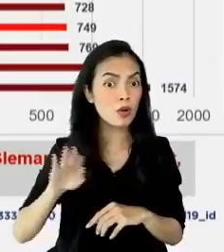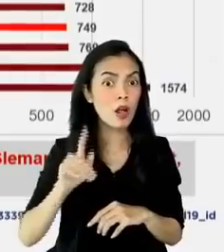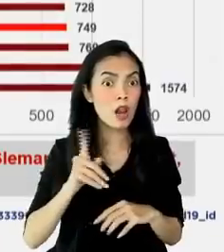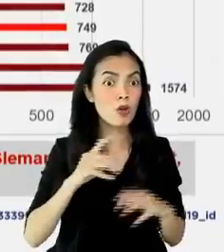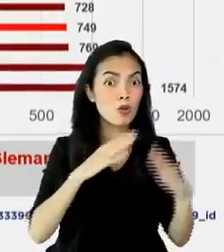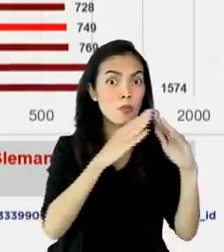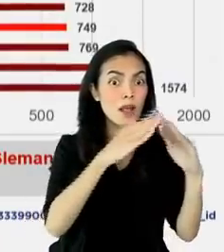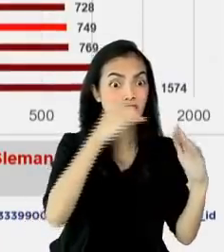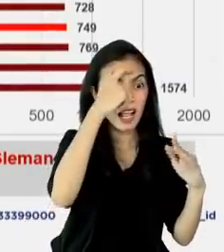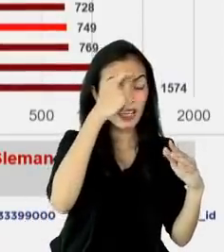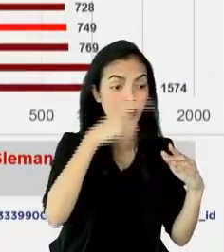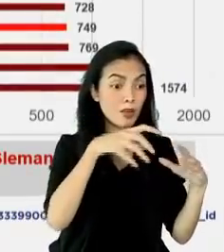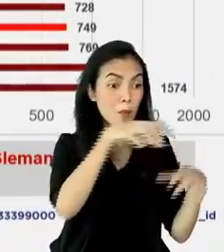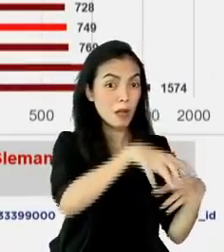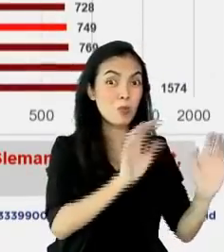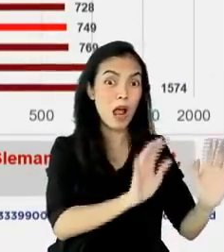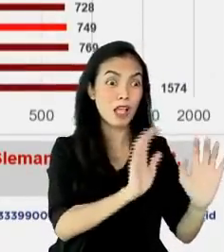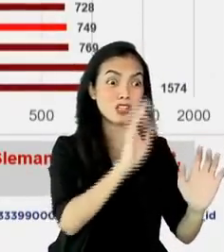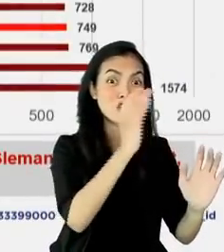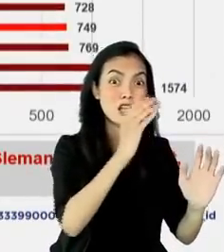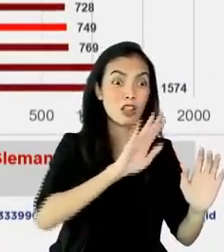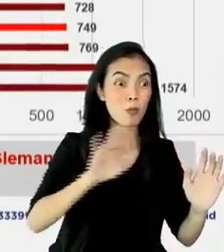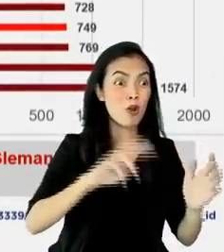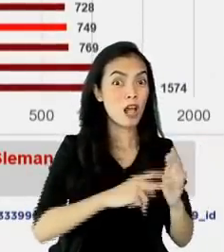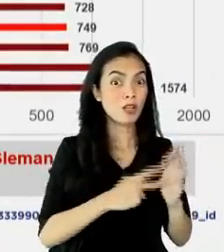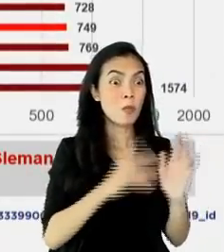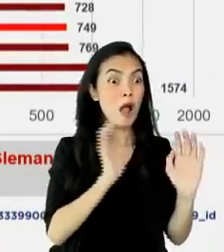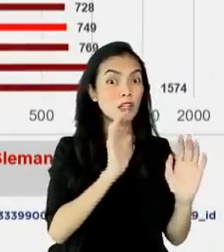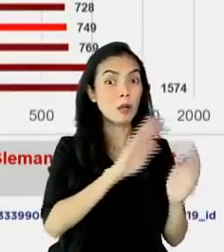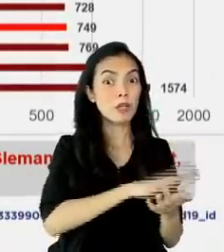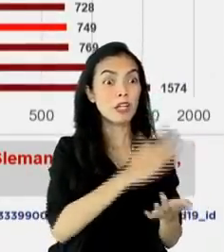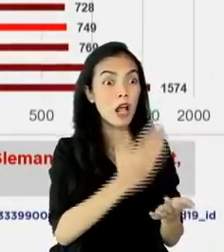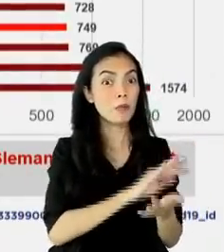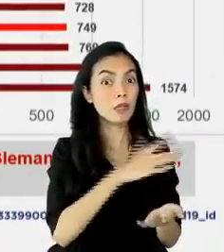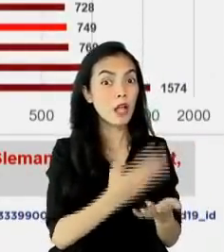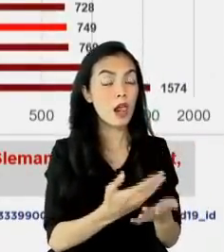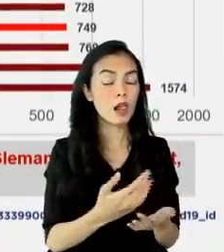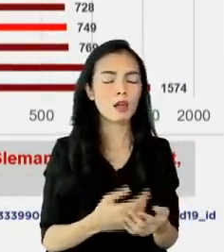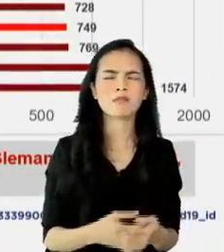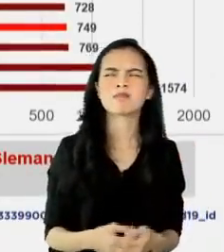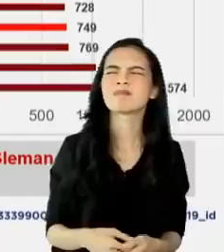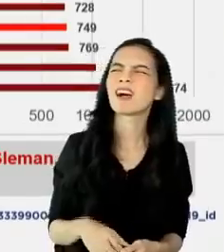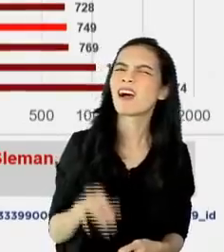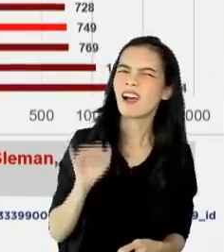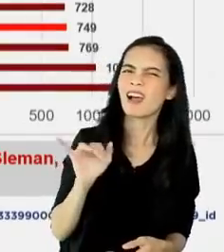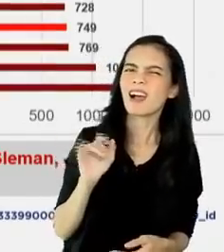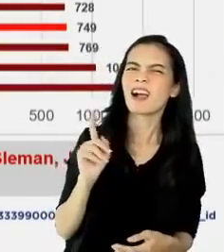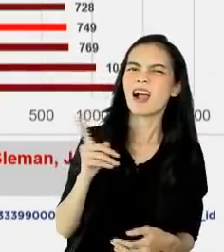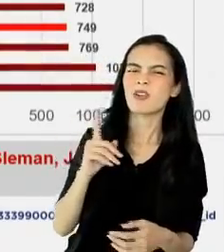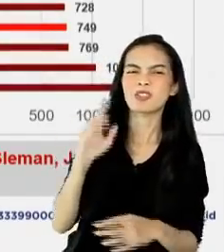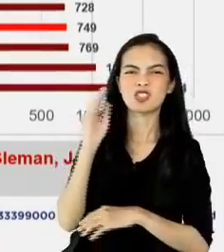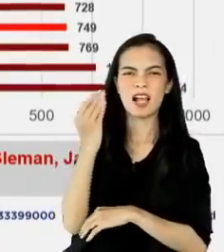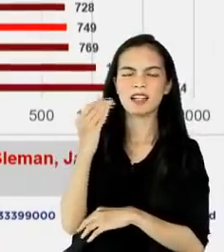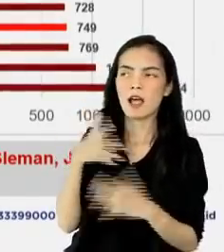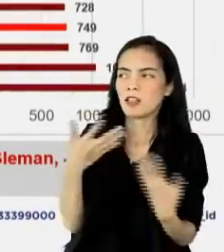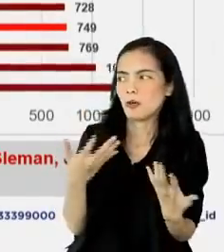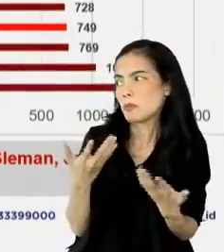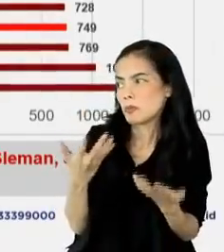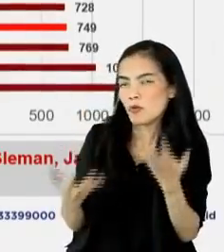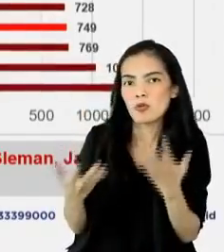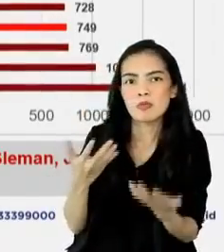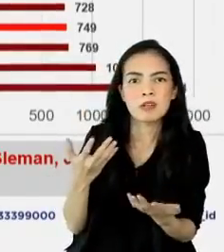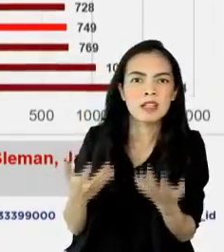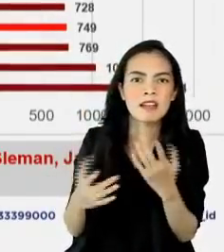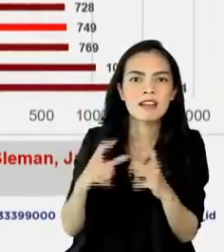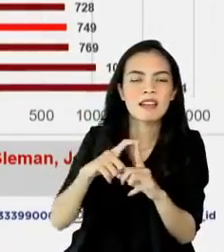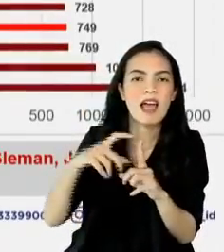di situ dengan sendirinya kan lumayan banyak nih gitu ya. Ya, jadi yang agak menarik untuk Jakarta atau mungkin wilayah-wilayah